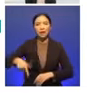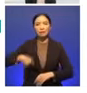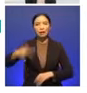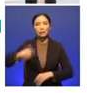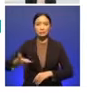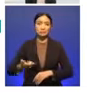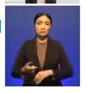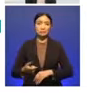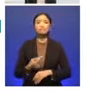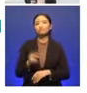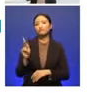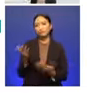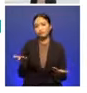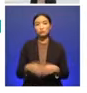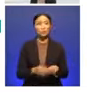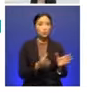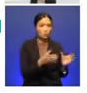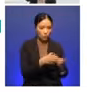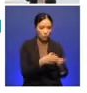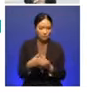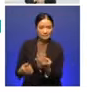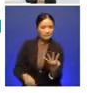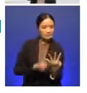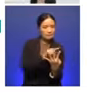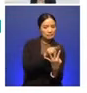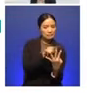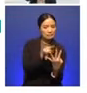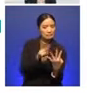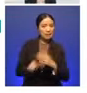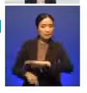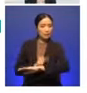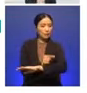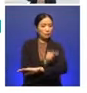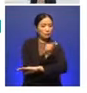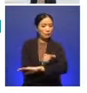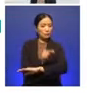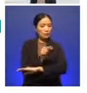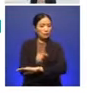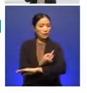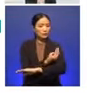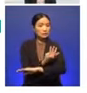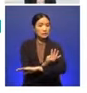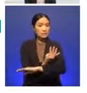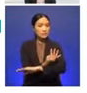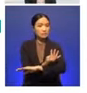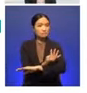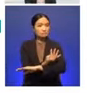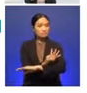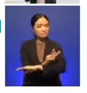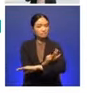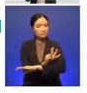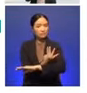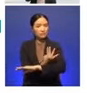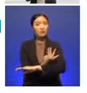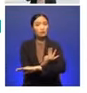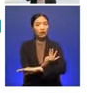เราจะเห็นว่าคน4กลุ่มแรกนะครับที่จนที่สุดที่เราอาจจะเรียกว่าเดซายที่1จนถึงเดซายที่4 จะเห็นว่ามี